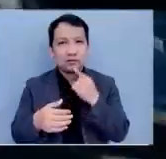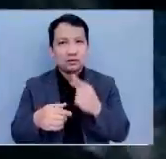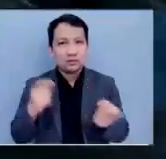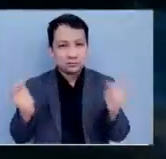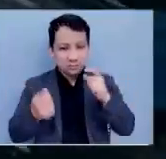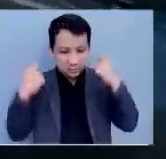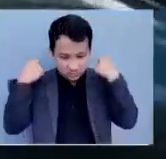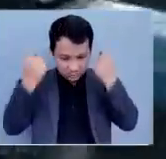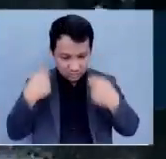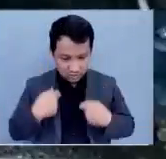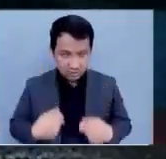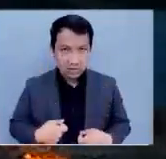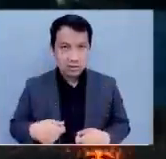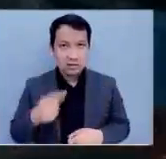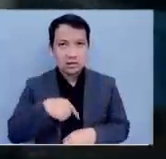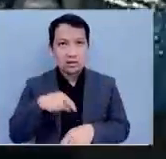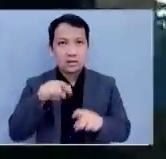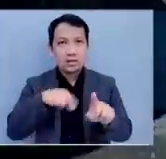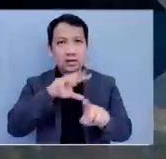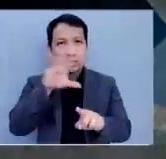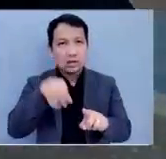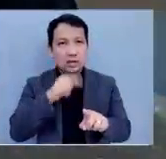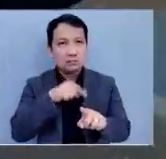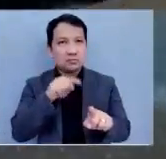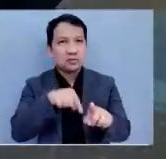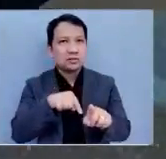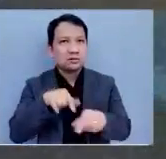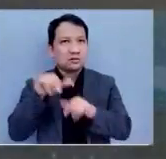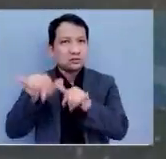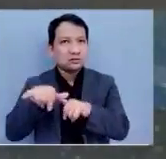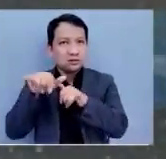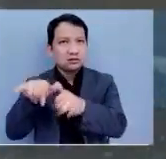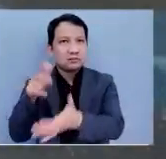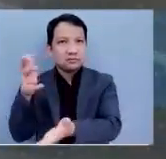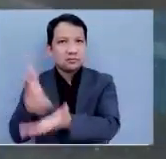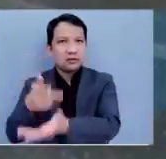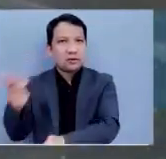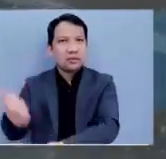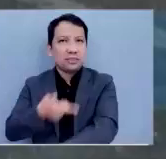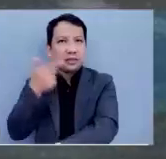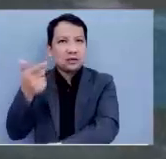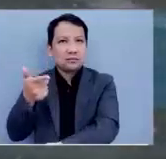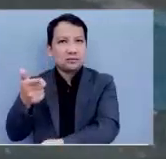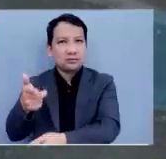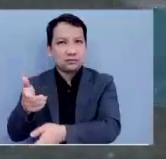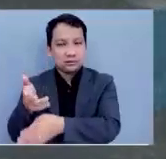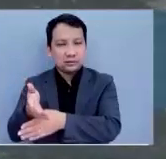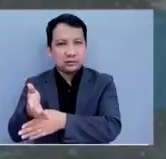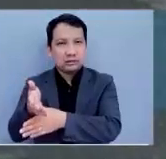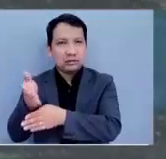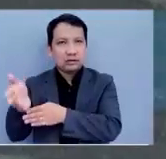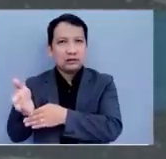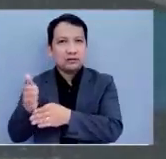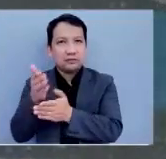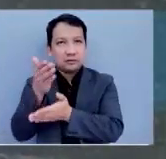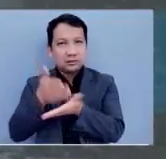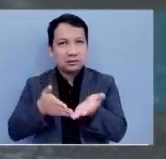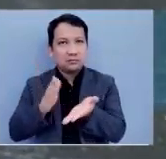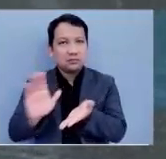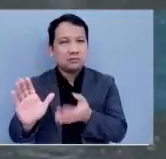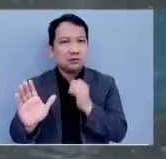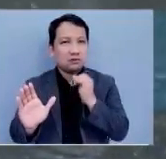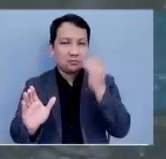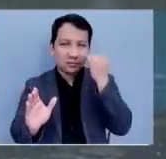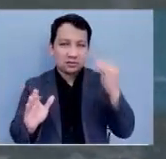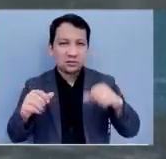magsuot ng kapote. Ang sisitahin lang daw talaga nila ay yung mga hihinto ng matagal at nakahambalang nasa kalsada. Hati naman ang opinyon